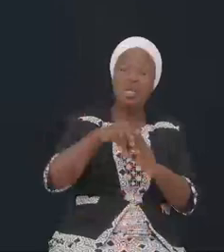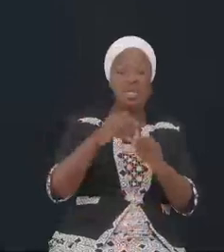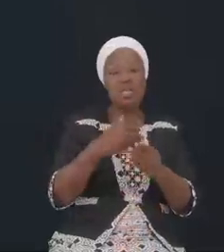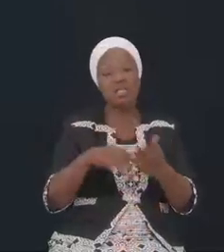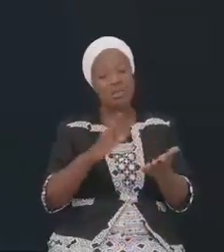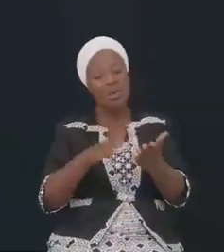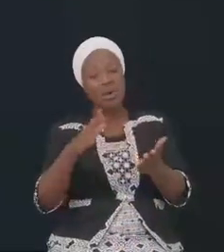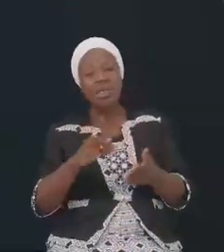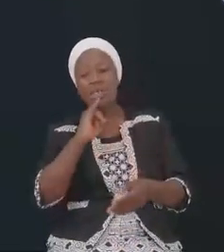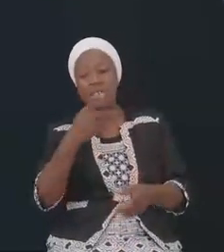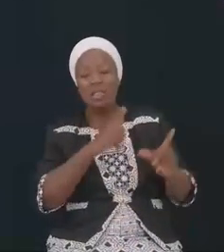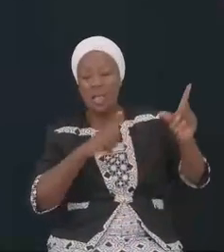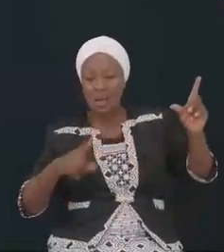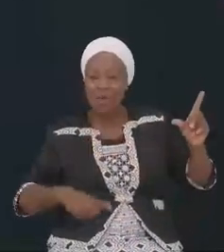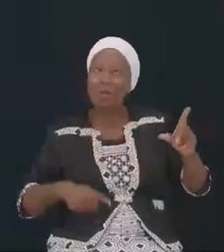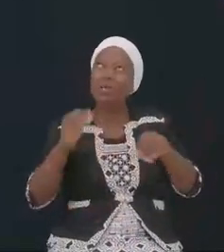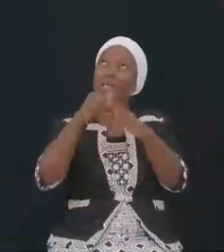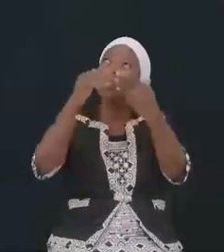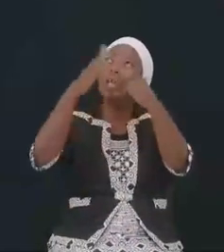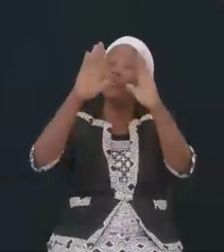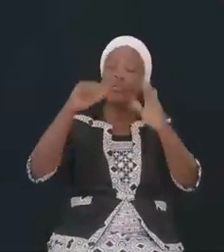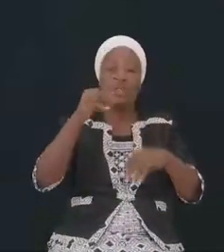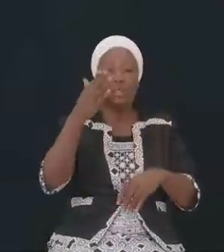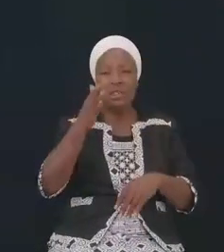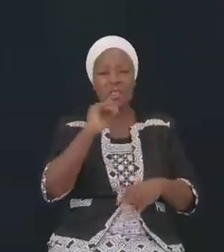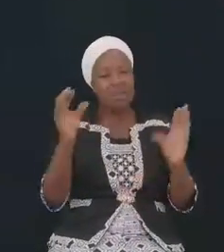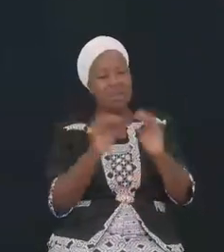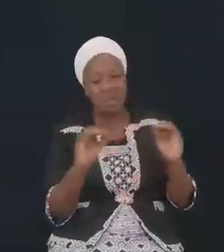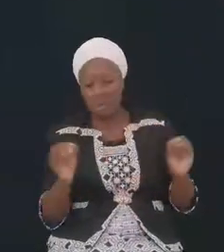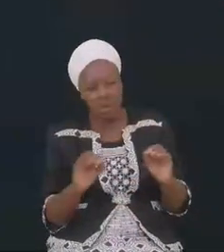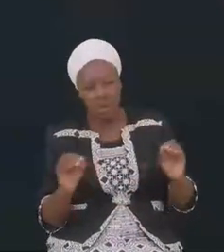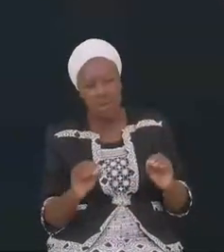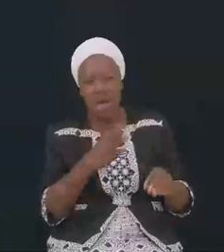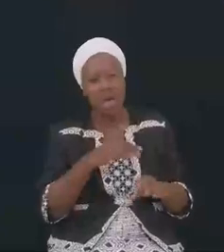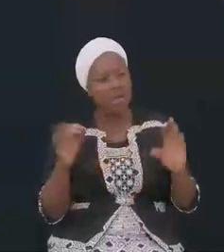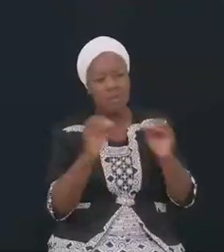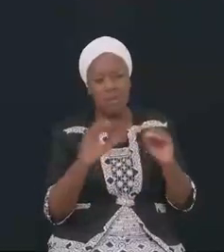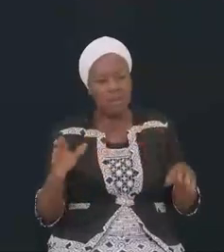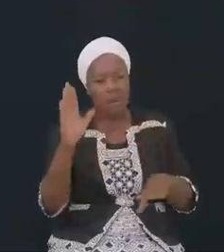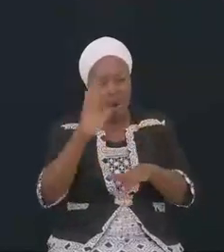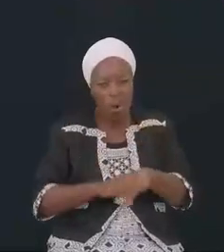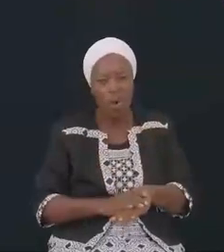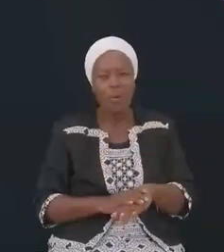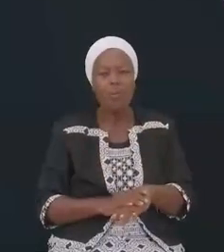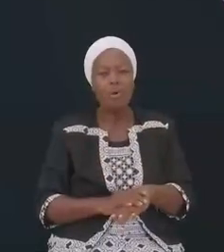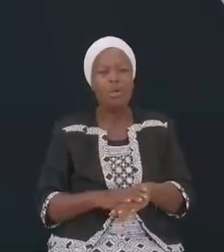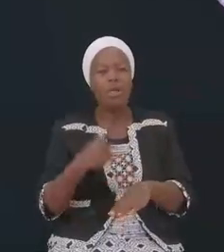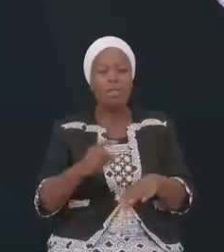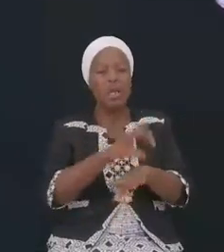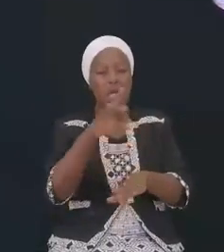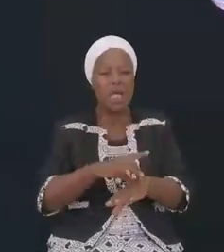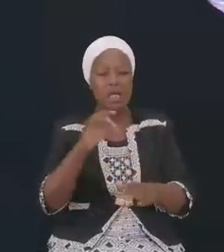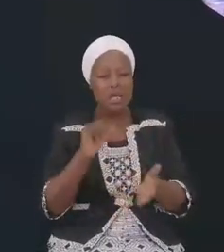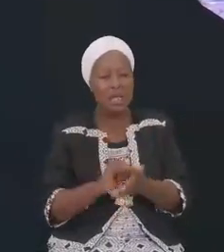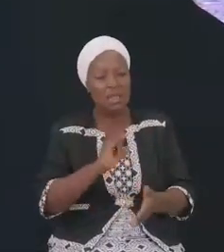gloire, c'est le Seigneur qui est au ciel. Et il n'y a personne, il n'y a rien en